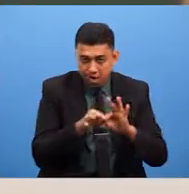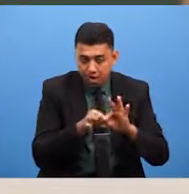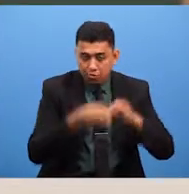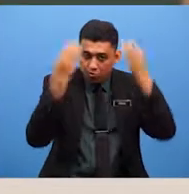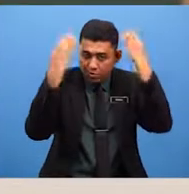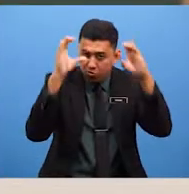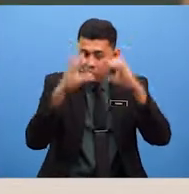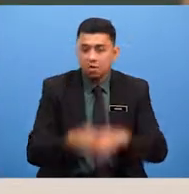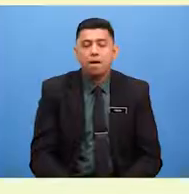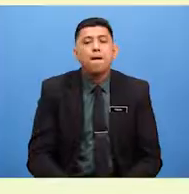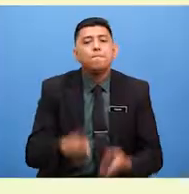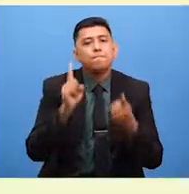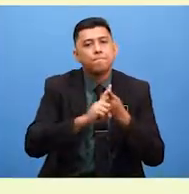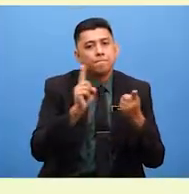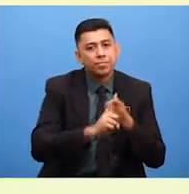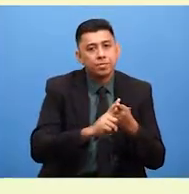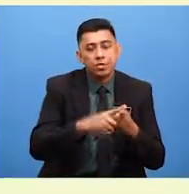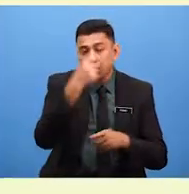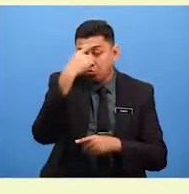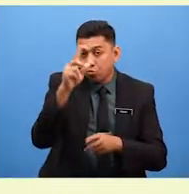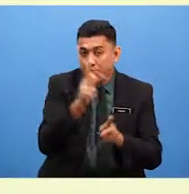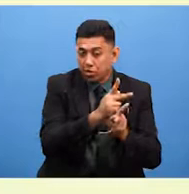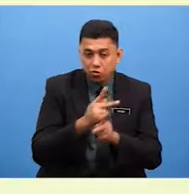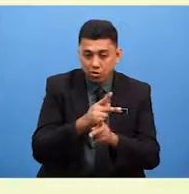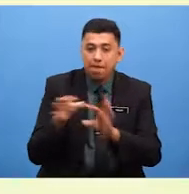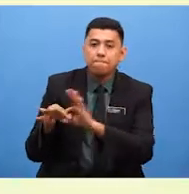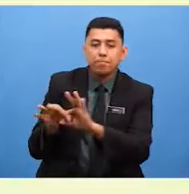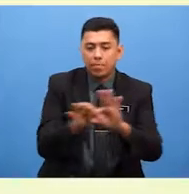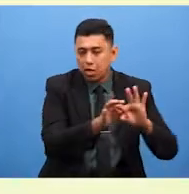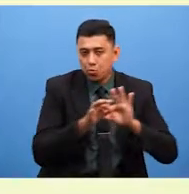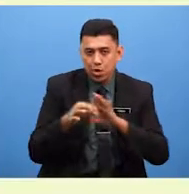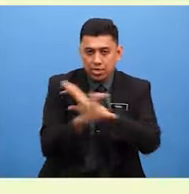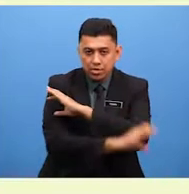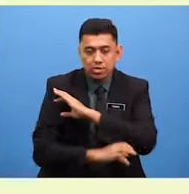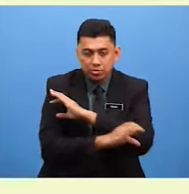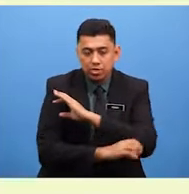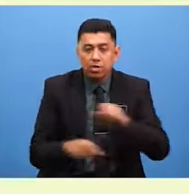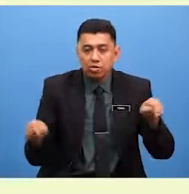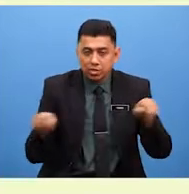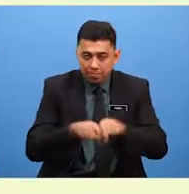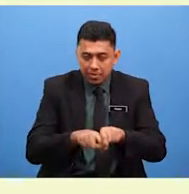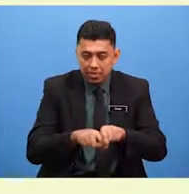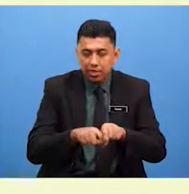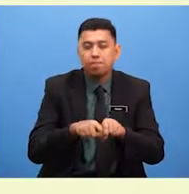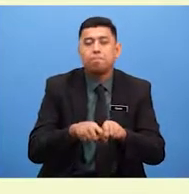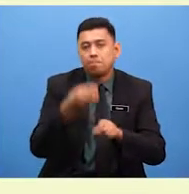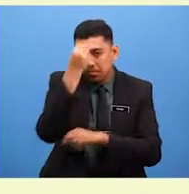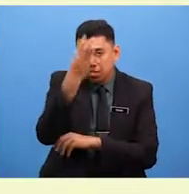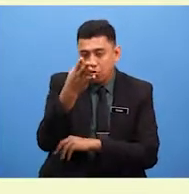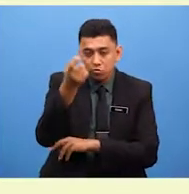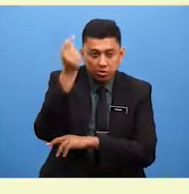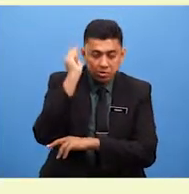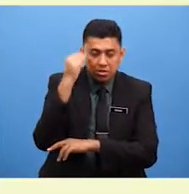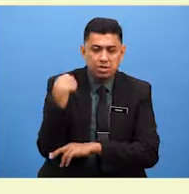Jivika. Pertama, untuk menjaga perpaduan negara. Seperti cikgu beritahu tadi, kita